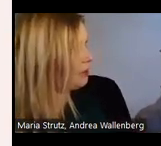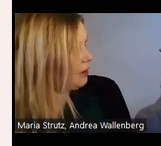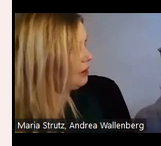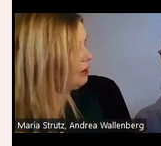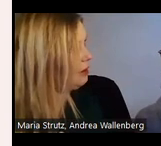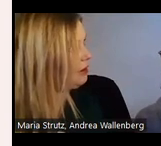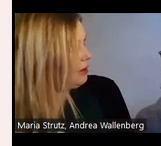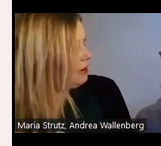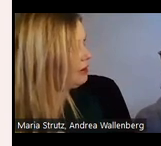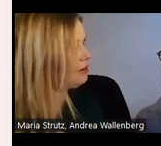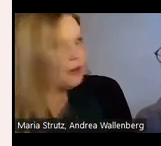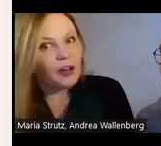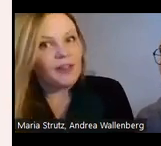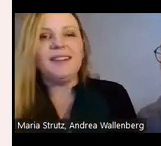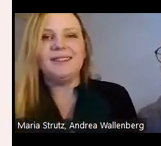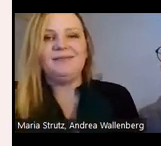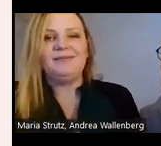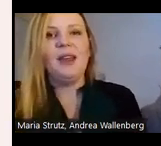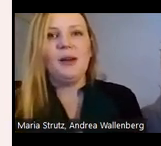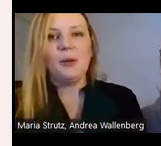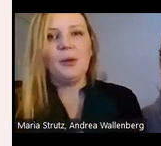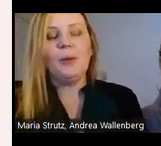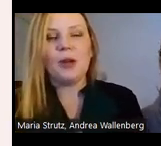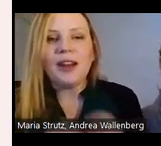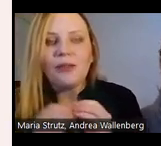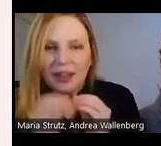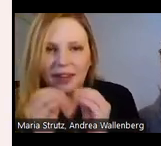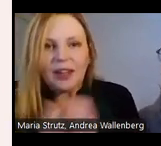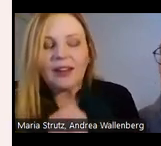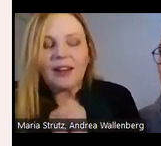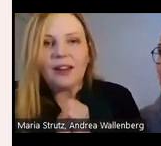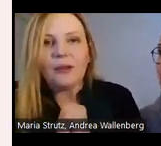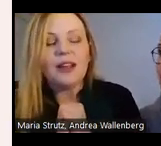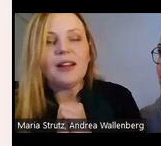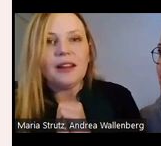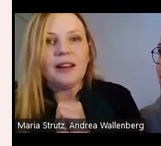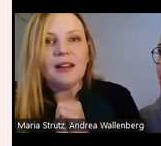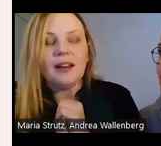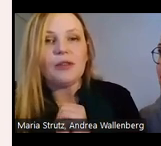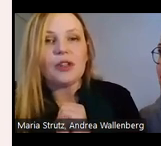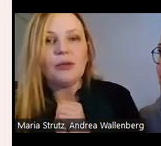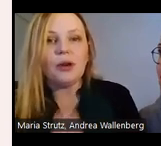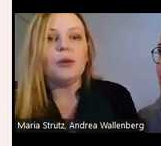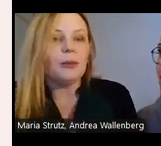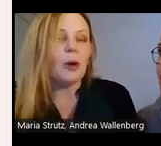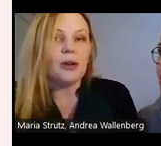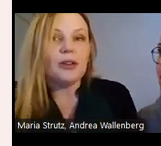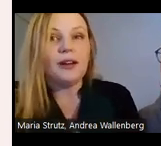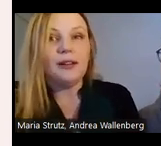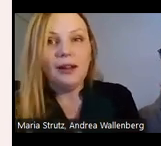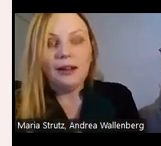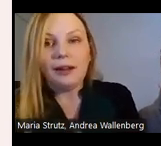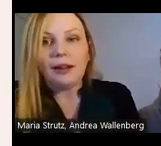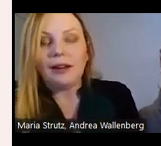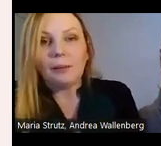förälder. Sådär. Hörde du vad jag hörde? Vad var det där? Vad var det? Och då börjar den här viktiga, viktiga grunddelen till att förstå funktionen med att